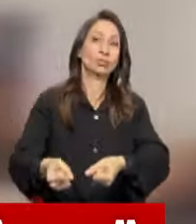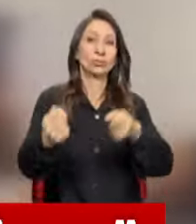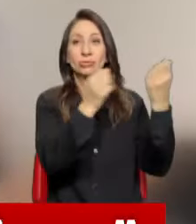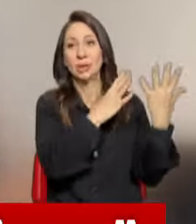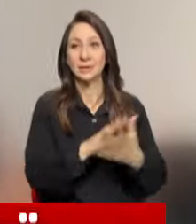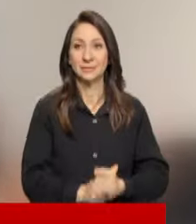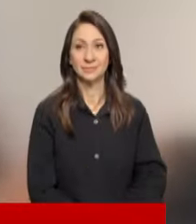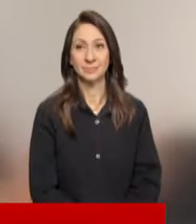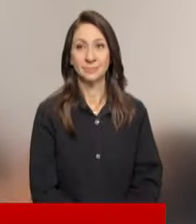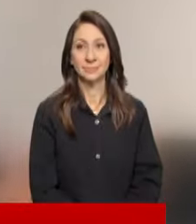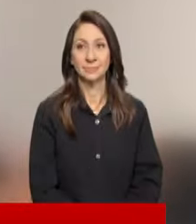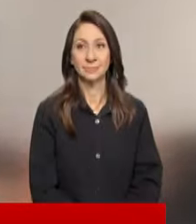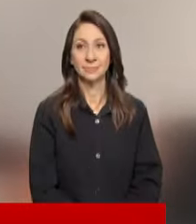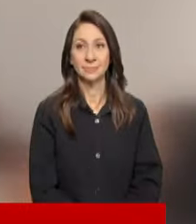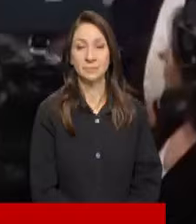söktürdüler.